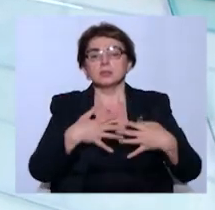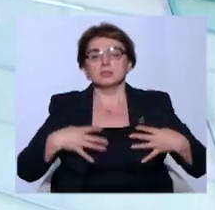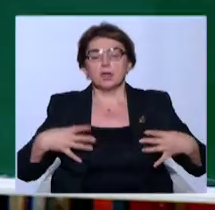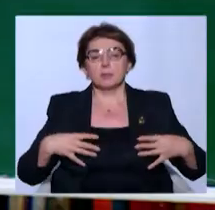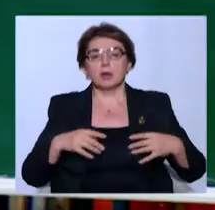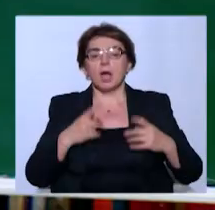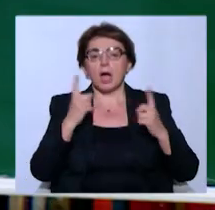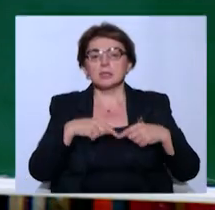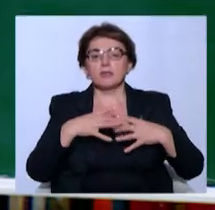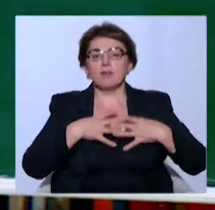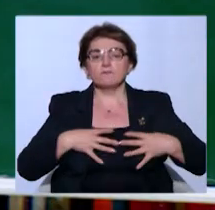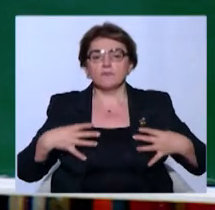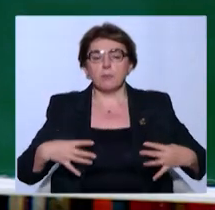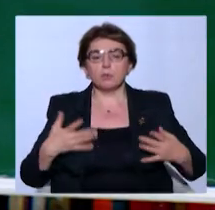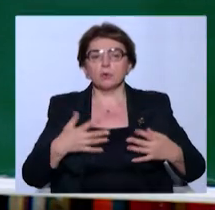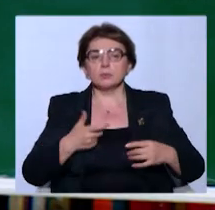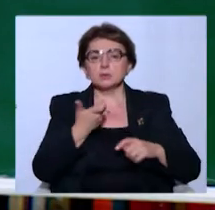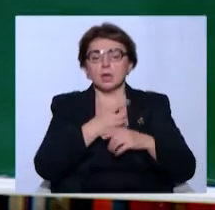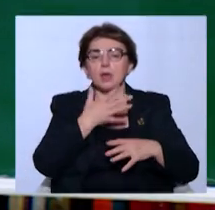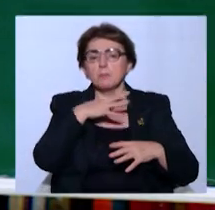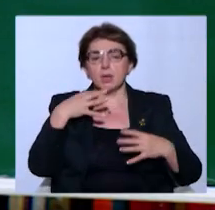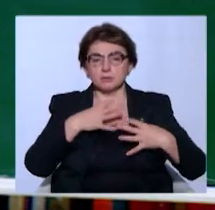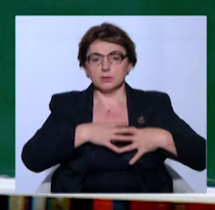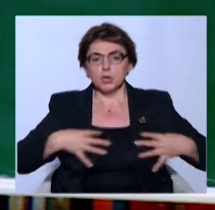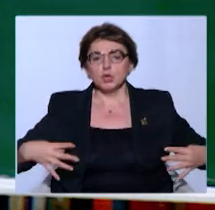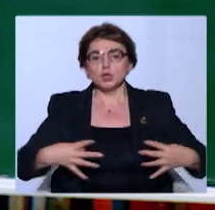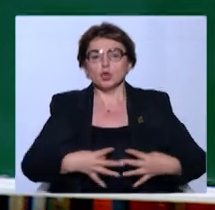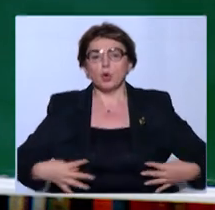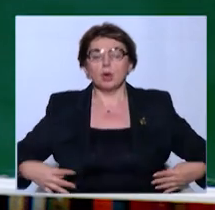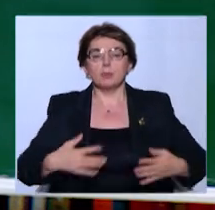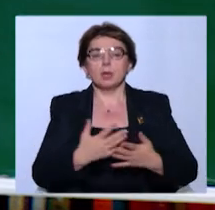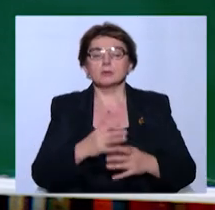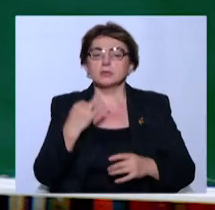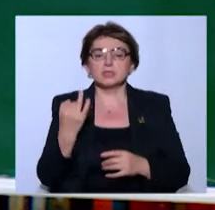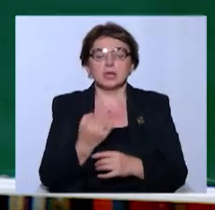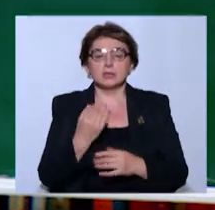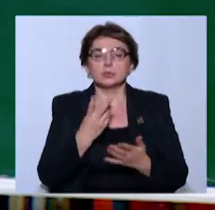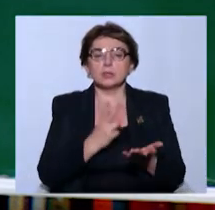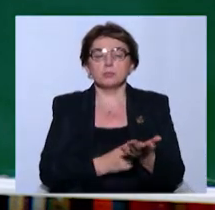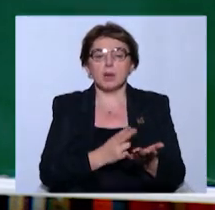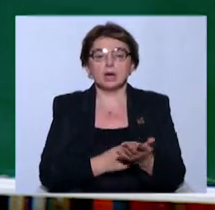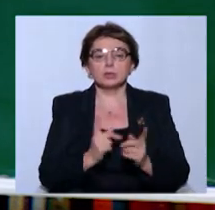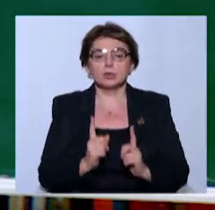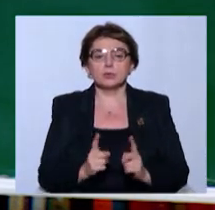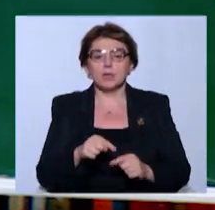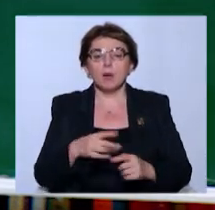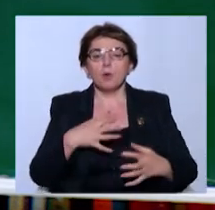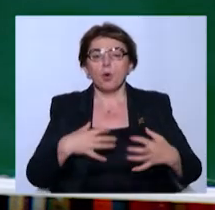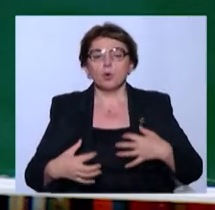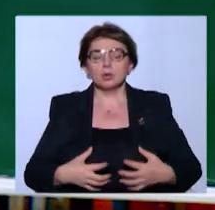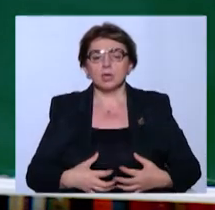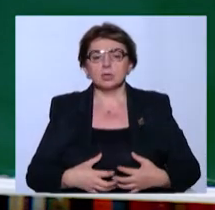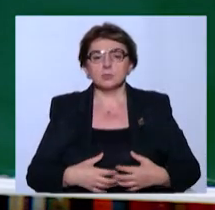შეფერილობა ნიღბავს რომელიმე ძალიან მნიშვნელოვან ორგანოს. აი მაგალითად, თვალი შეიძლება